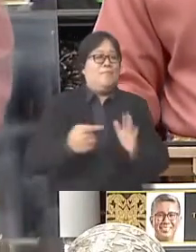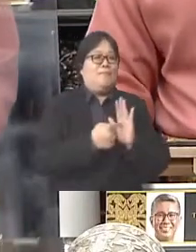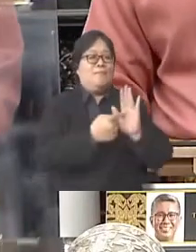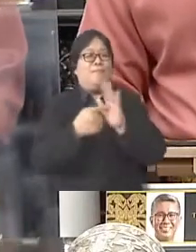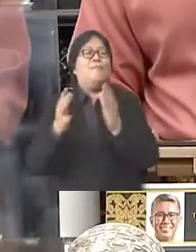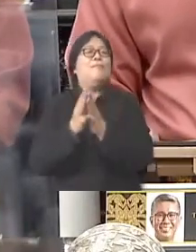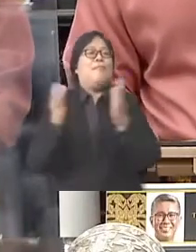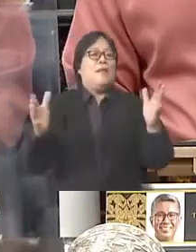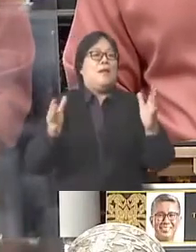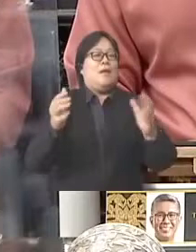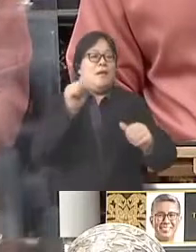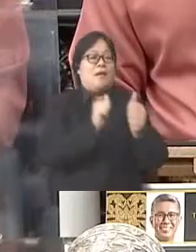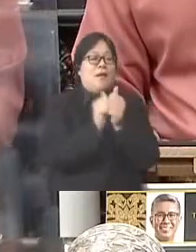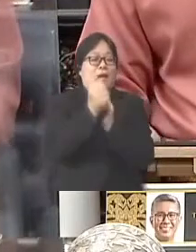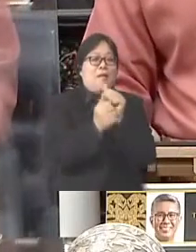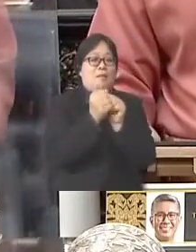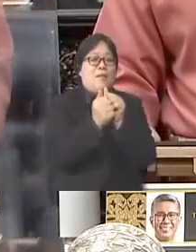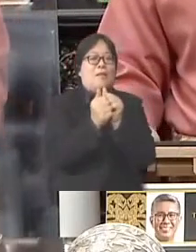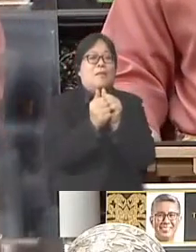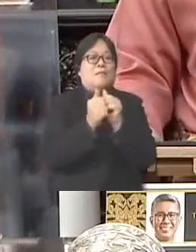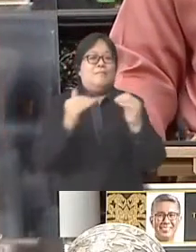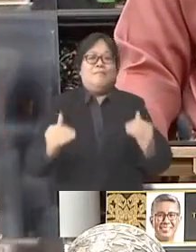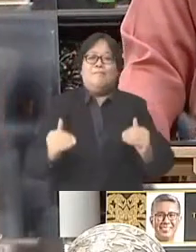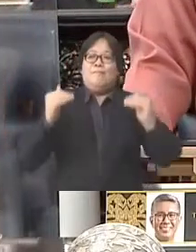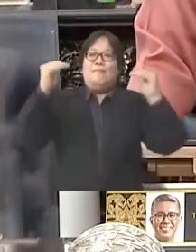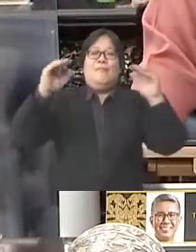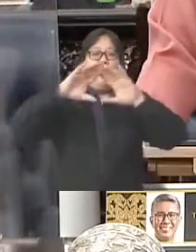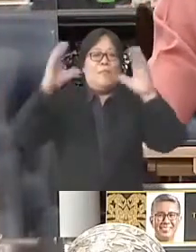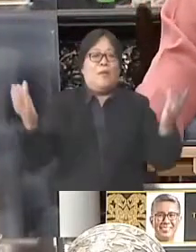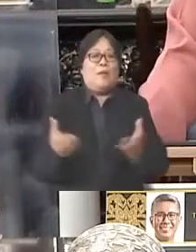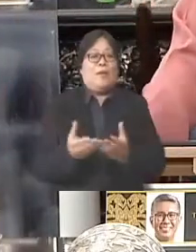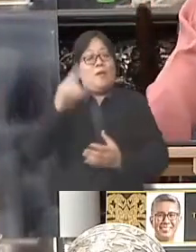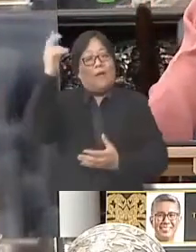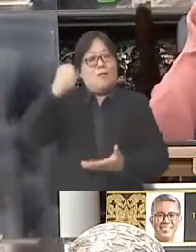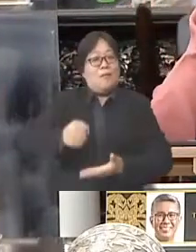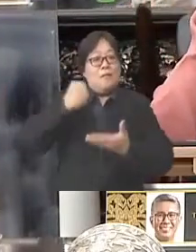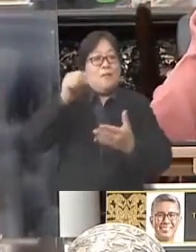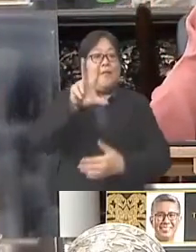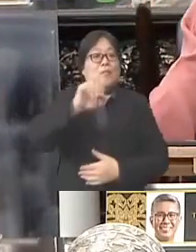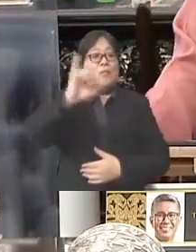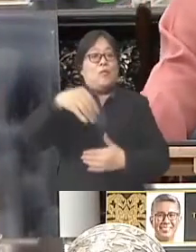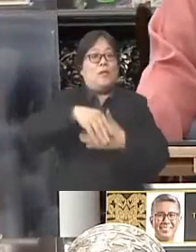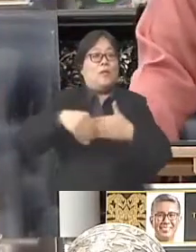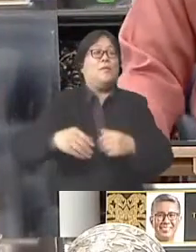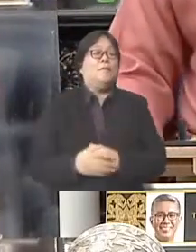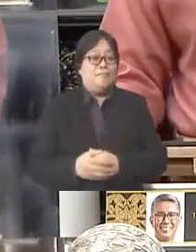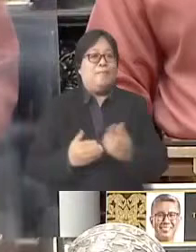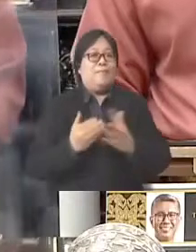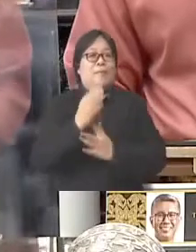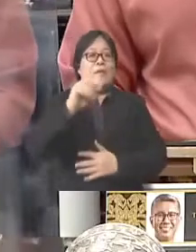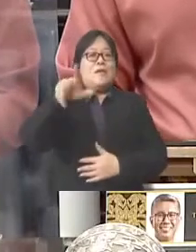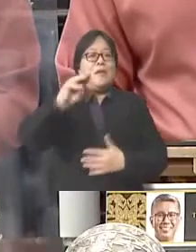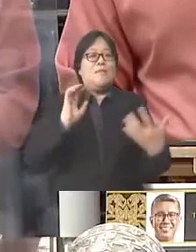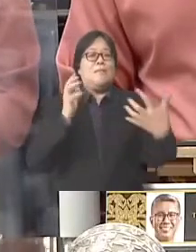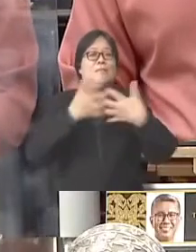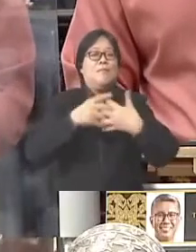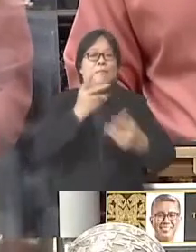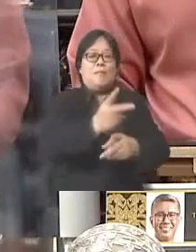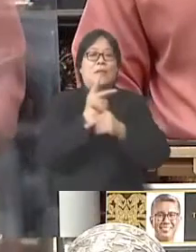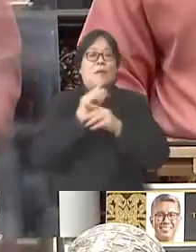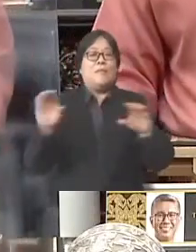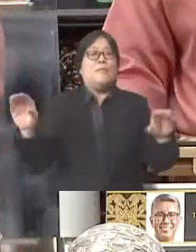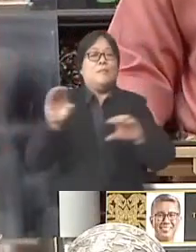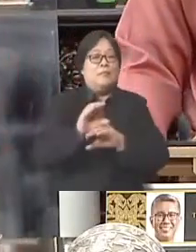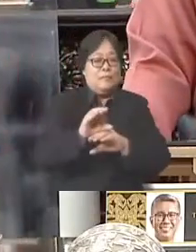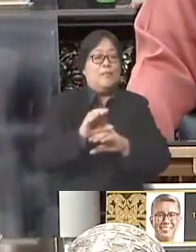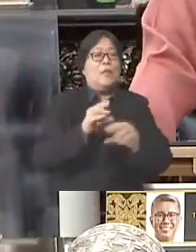mempertengahkan lebih banyak animasi tepatan ke pesado antarabangsa kerajaan membutuhkan 30juta Ringgit lebih skin padanan pinjaman